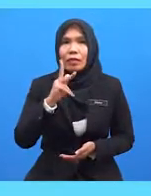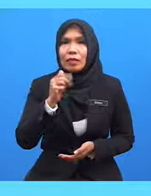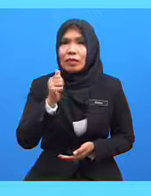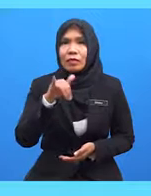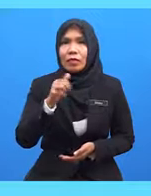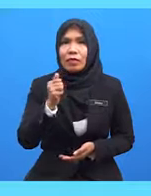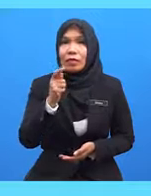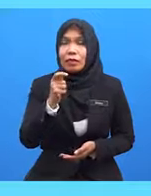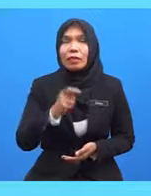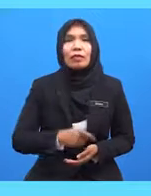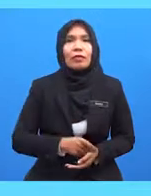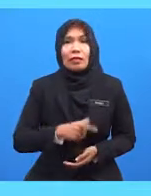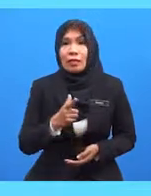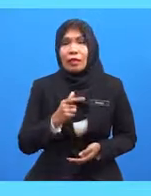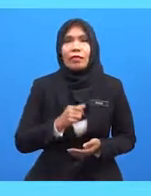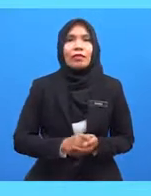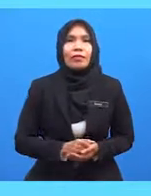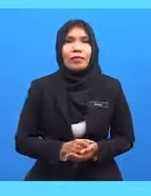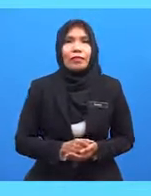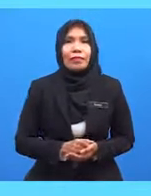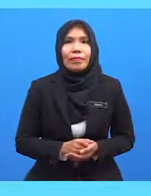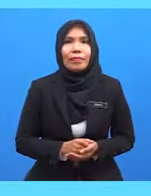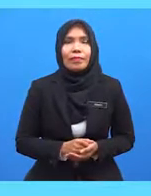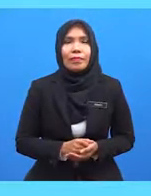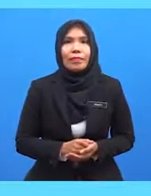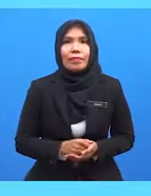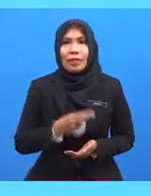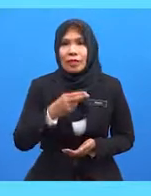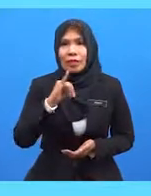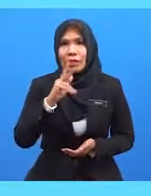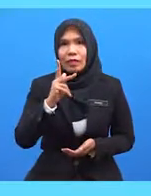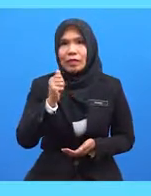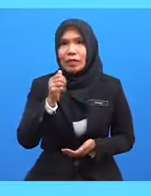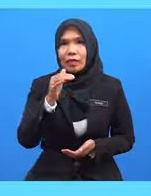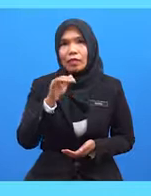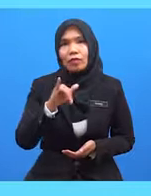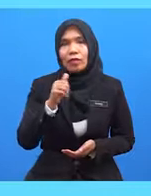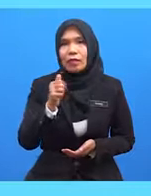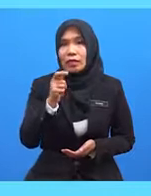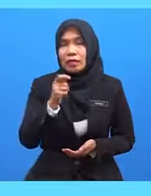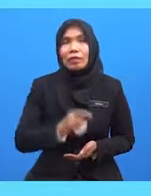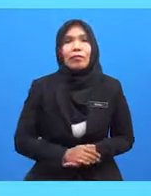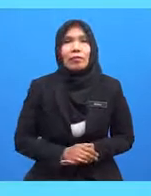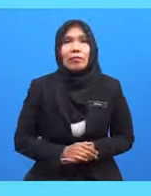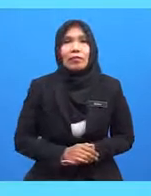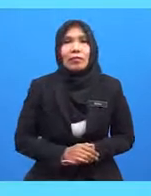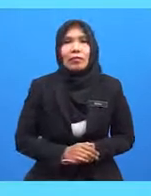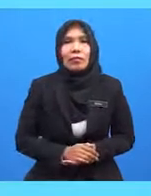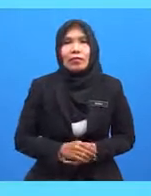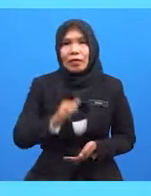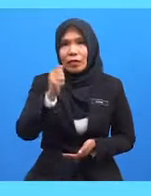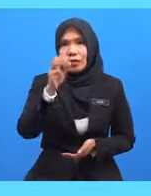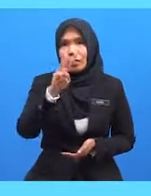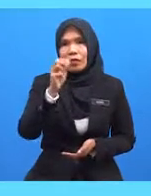Hikayat Negeri Johor, Kisah Pelayaran Abdullah, Hikayat Anggun Cik Tunggal, Hikayat Awan